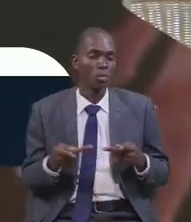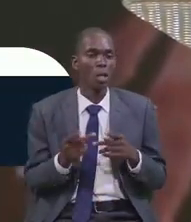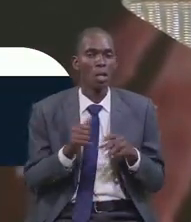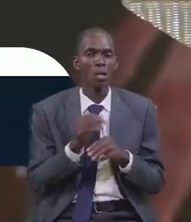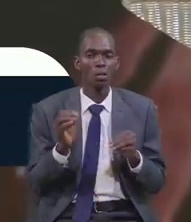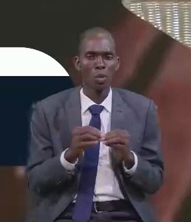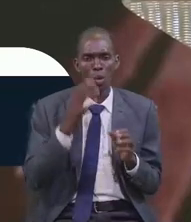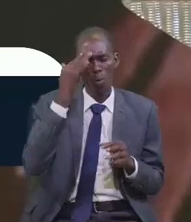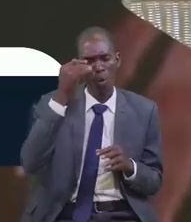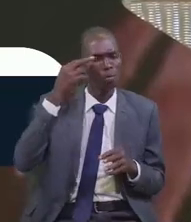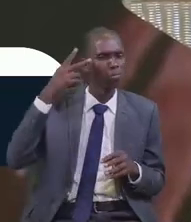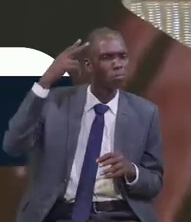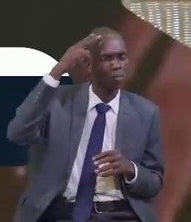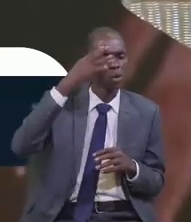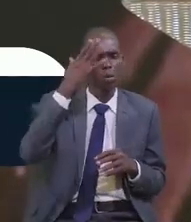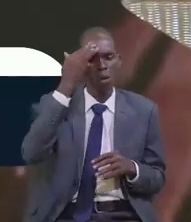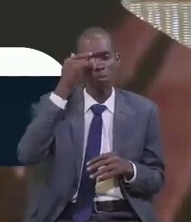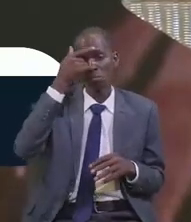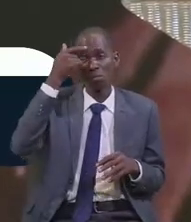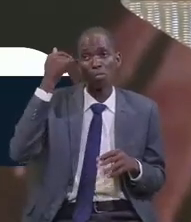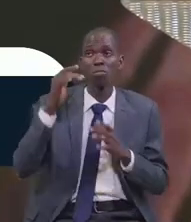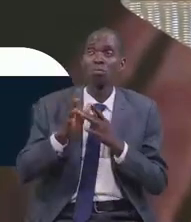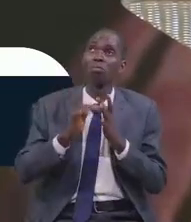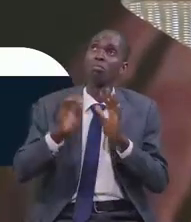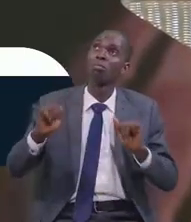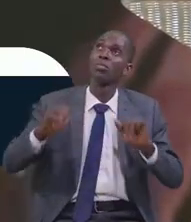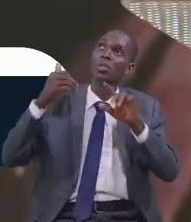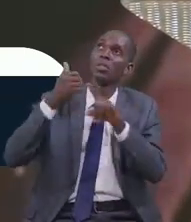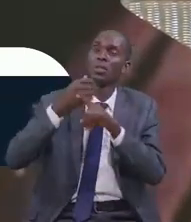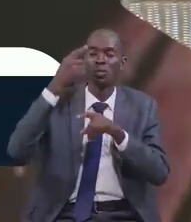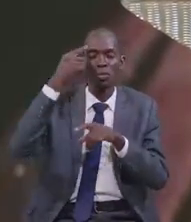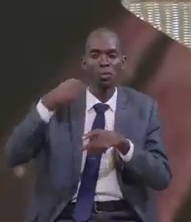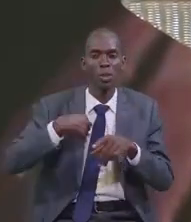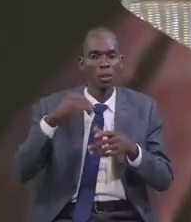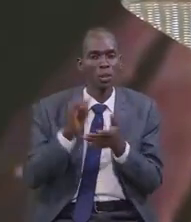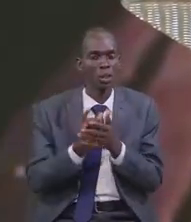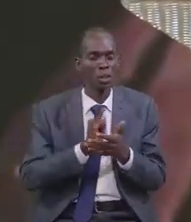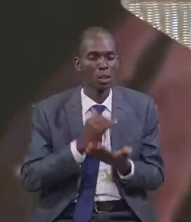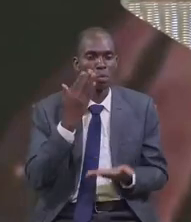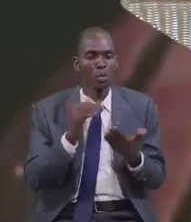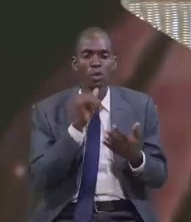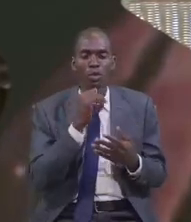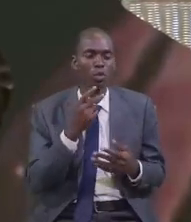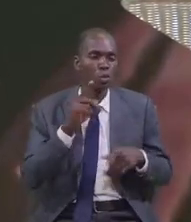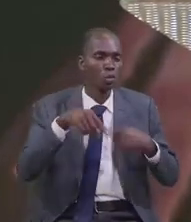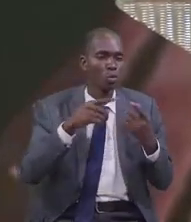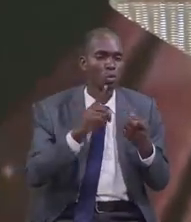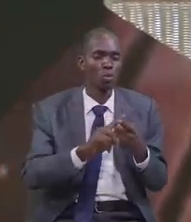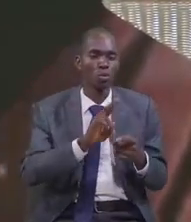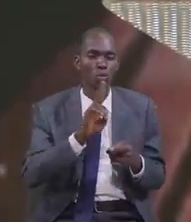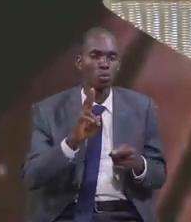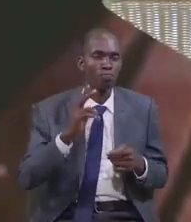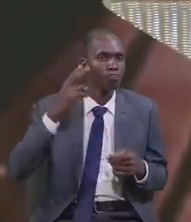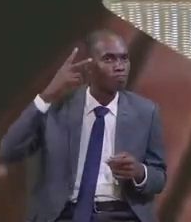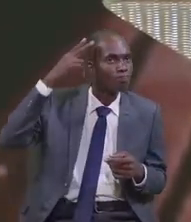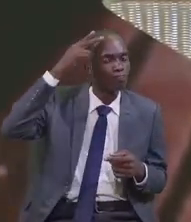Parce que Jésus s'est donné lui-même pour moi, pour que je n'aille pas au salon de coiffure.